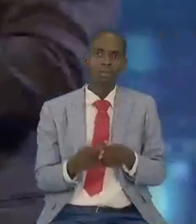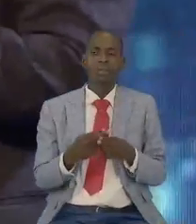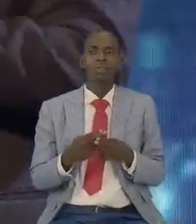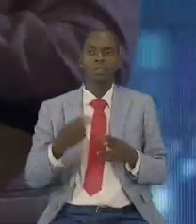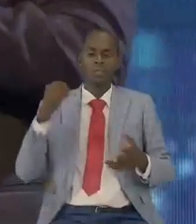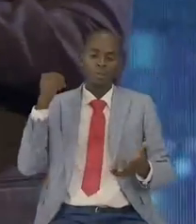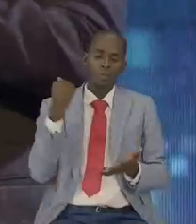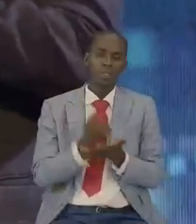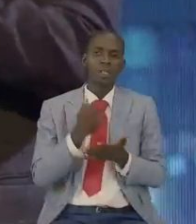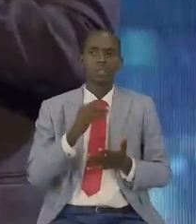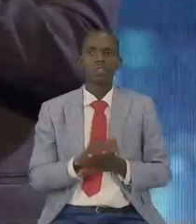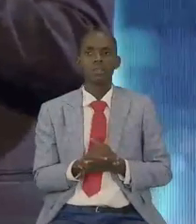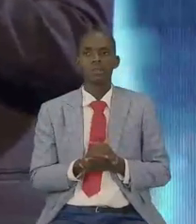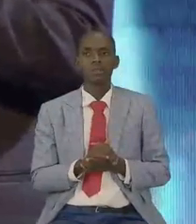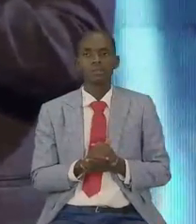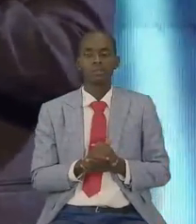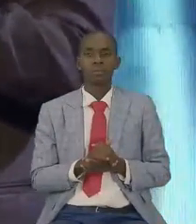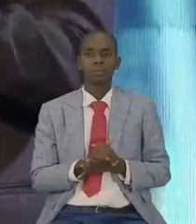Jésus.